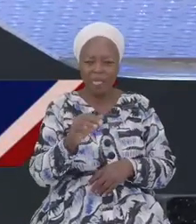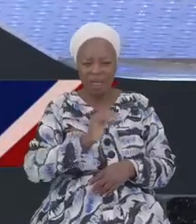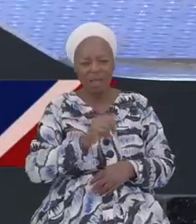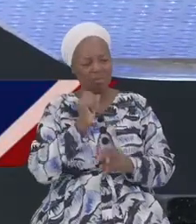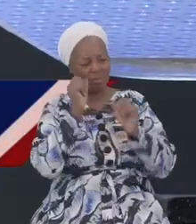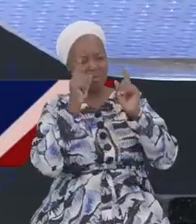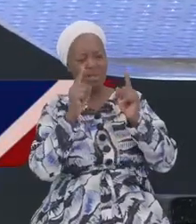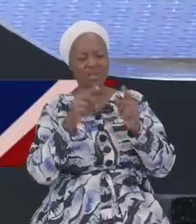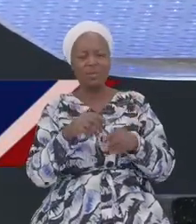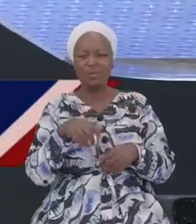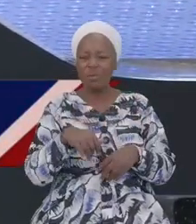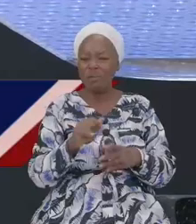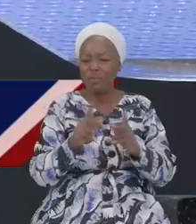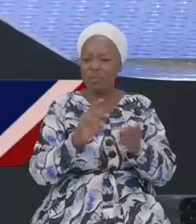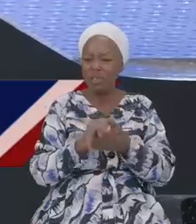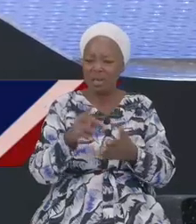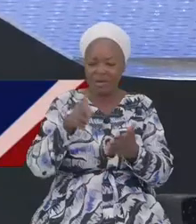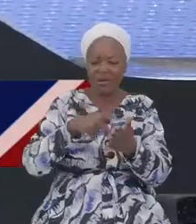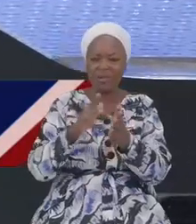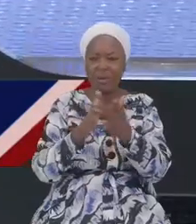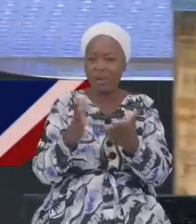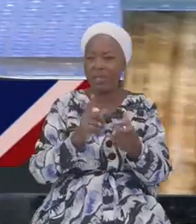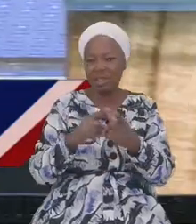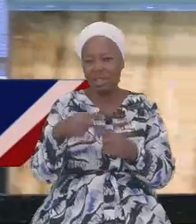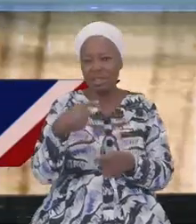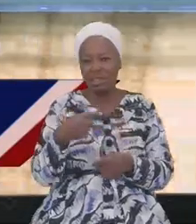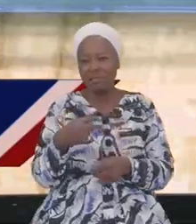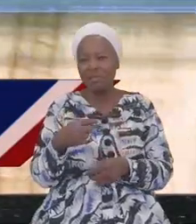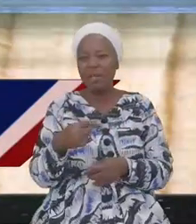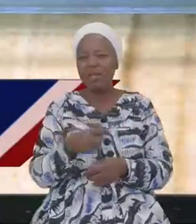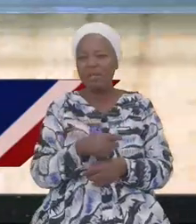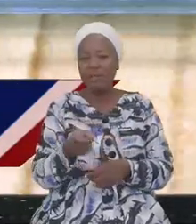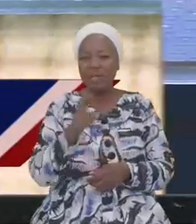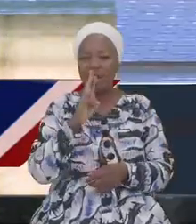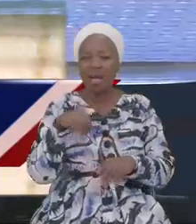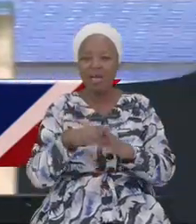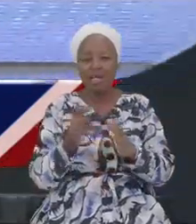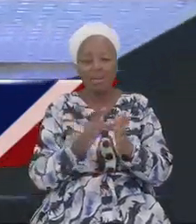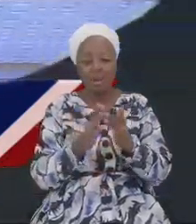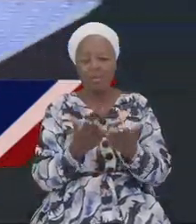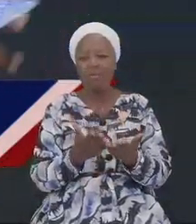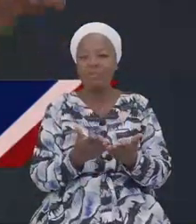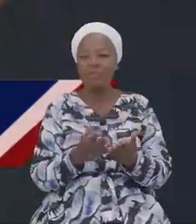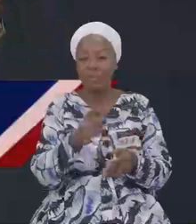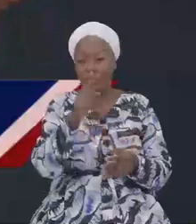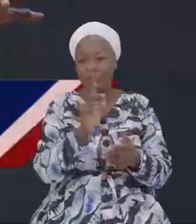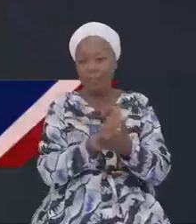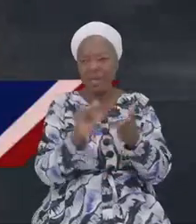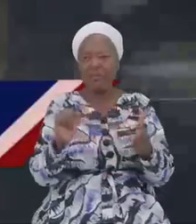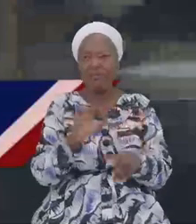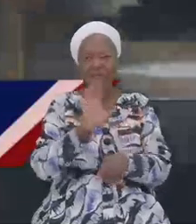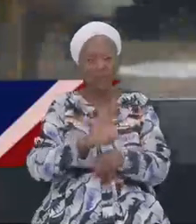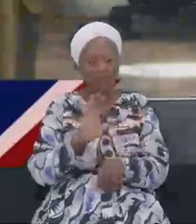Si tu obéis. Je m'étonne de ce que ceux qui lisent la Bible, ils disent qu'ils sont dans une église biblique qui croit à la Bible.